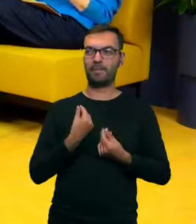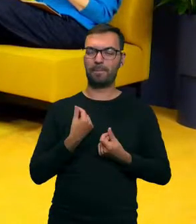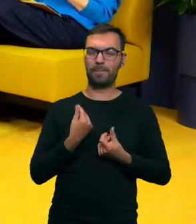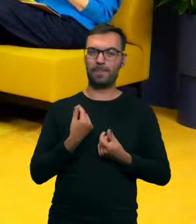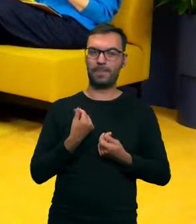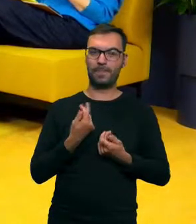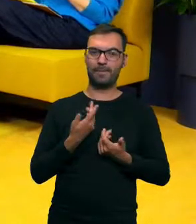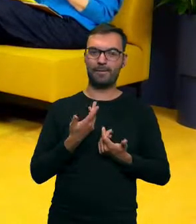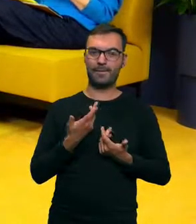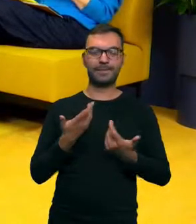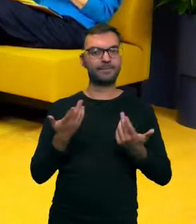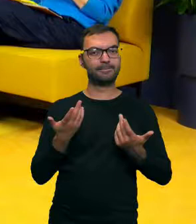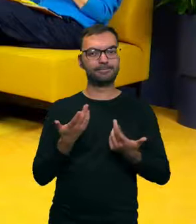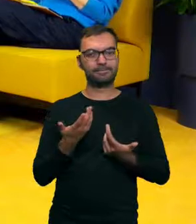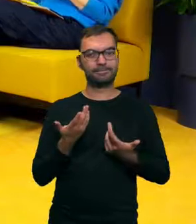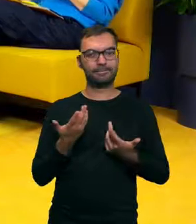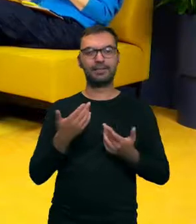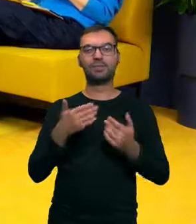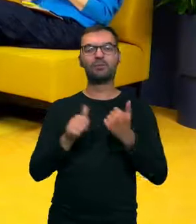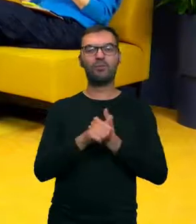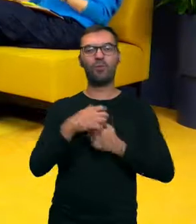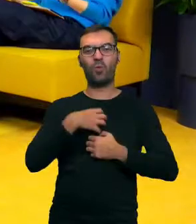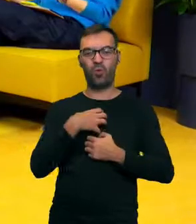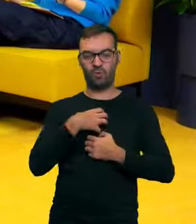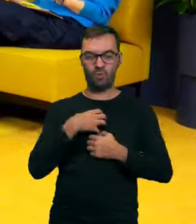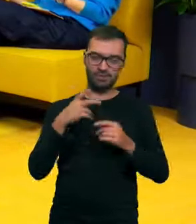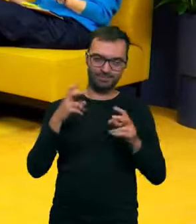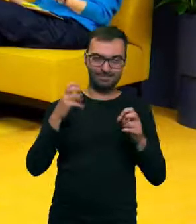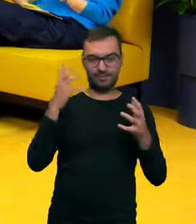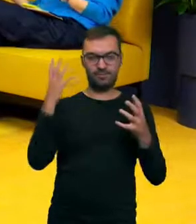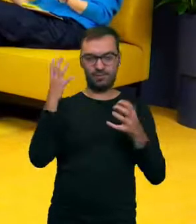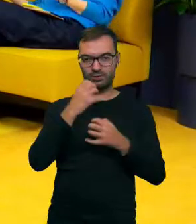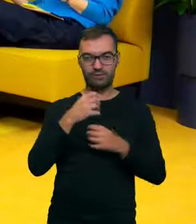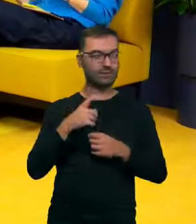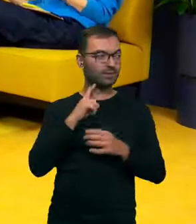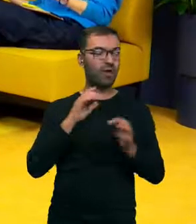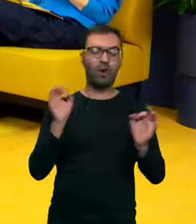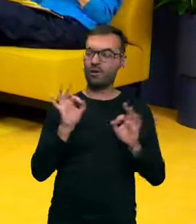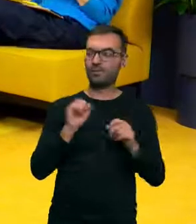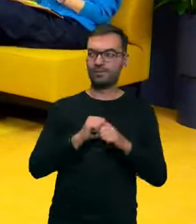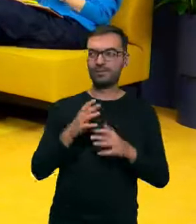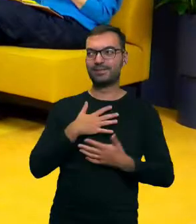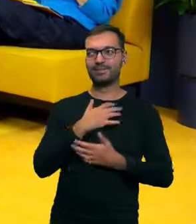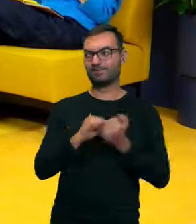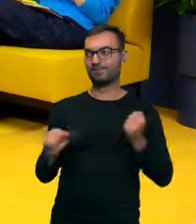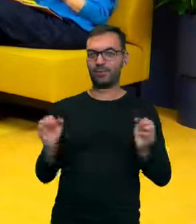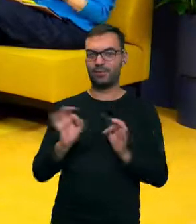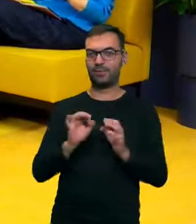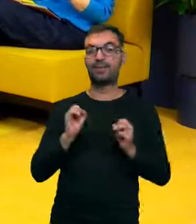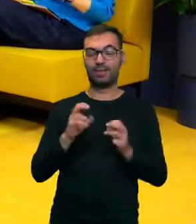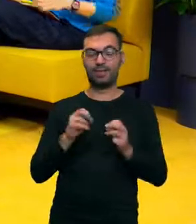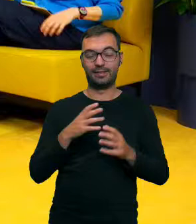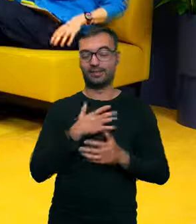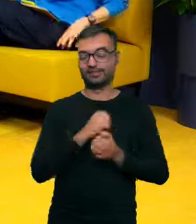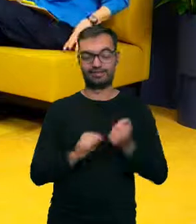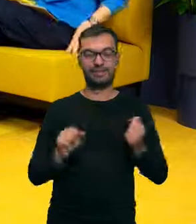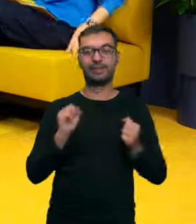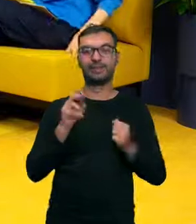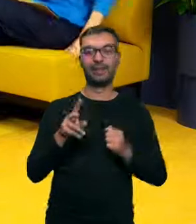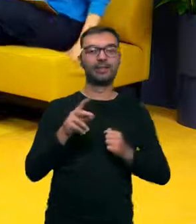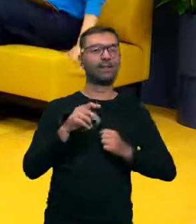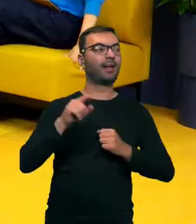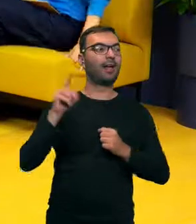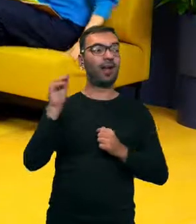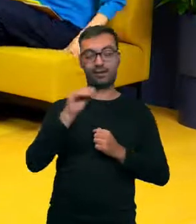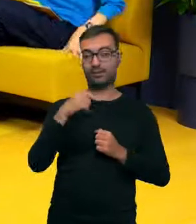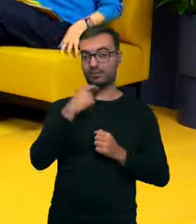całkowicie, powiedziałbym, przez ten humor mroczny... No jest to przerażające przez to, po prostu, tak. To jest po prostu przerażające, a też